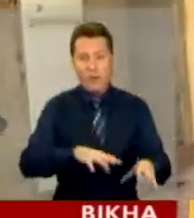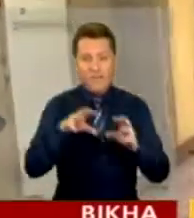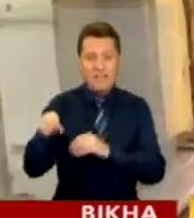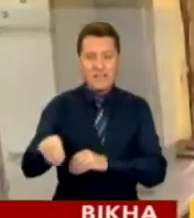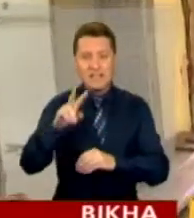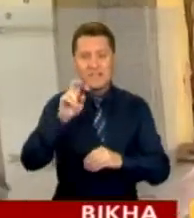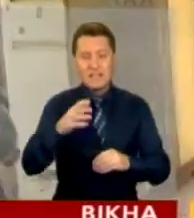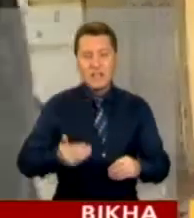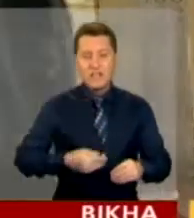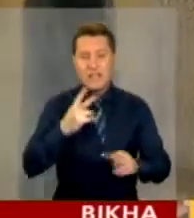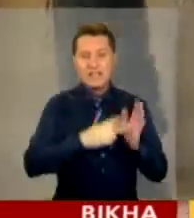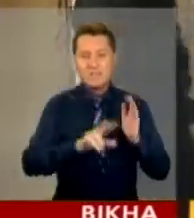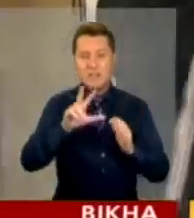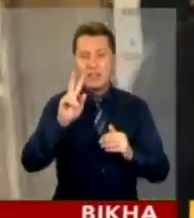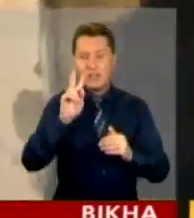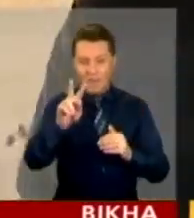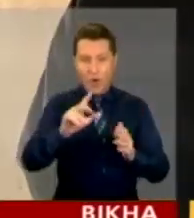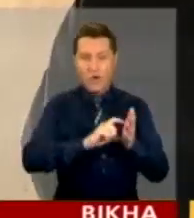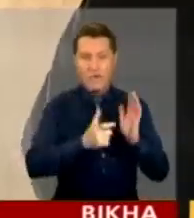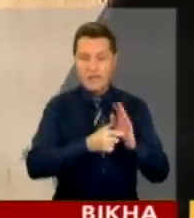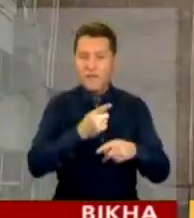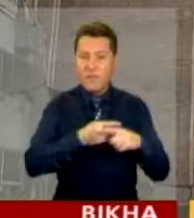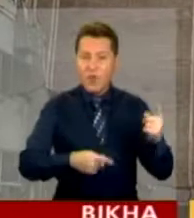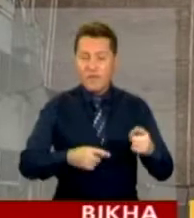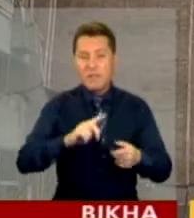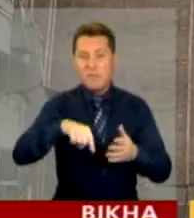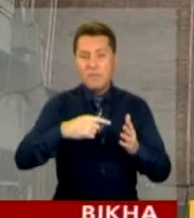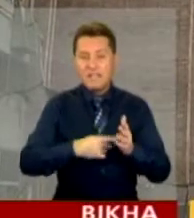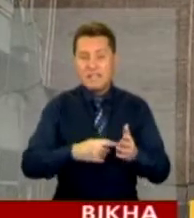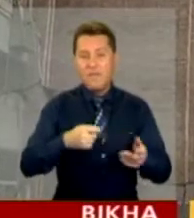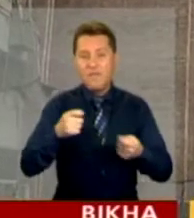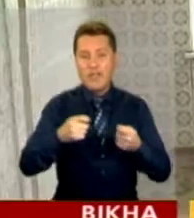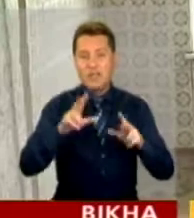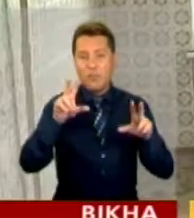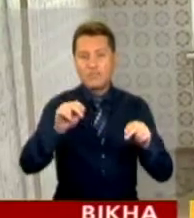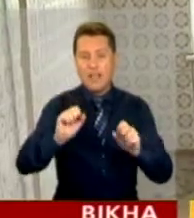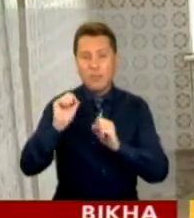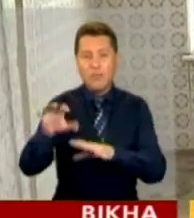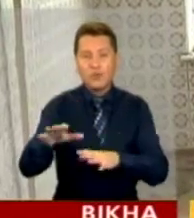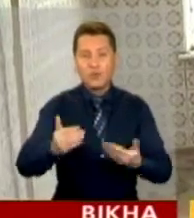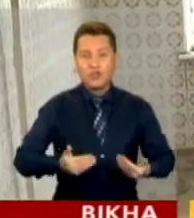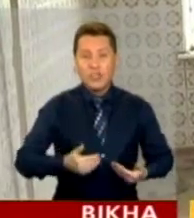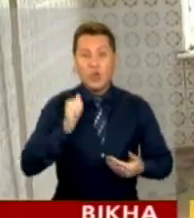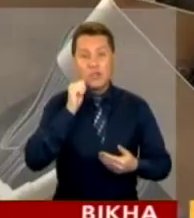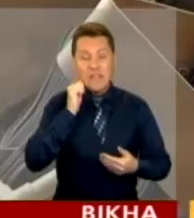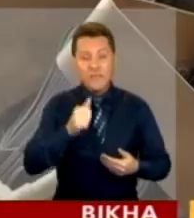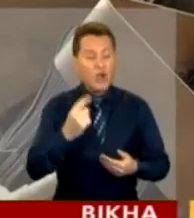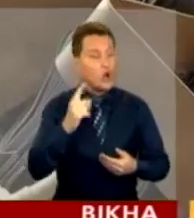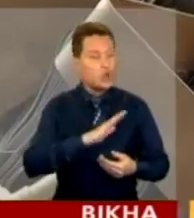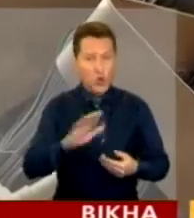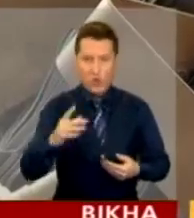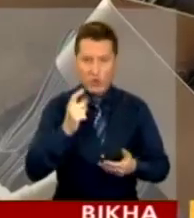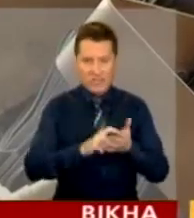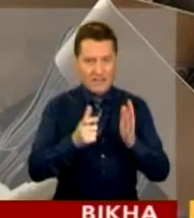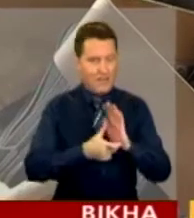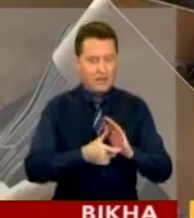жителів 72 квартир. Половині з них місцева влада пообіцяла повернути житло вже завтра. Проте жодну з квартир ще